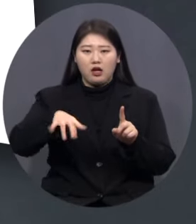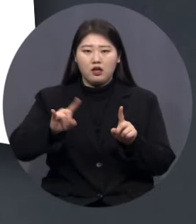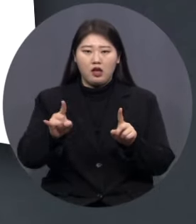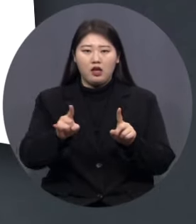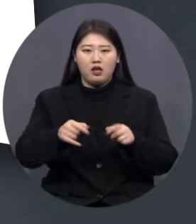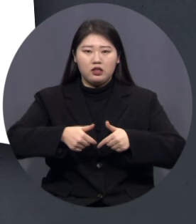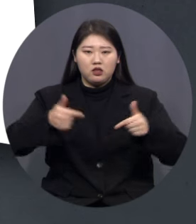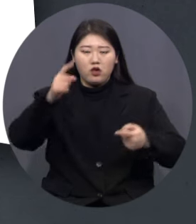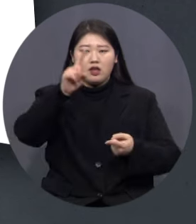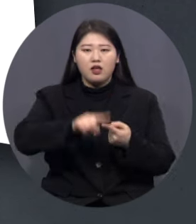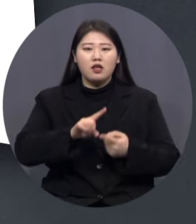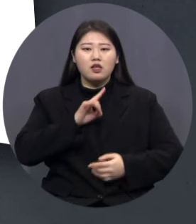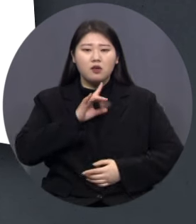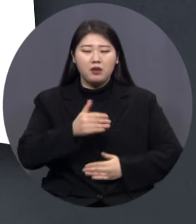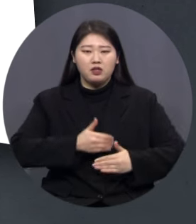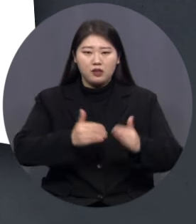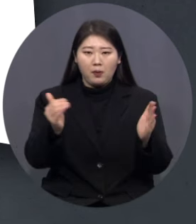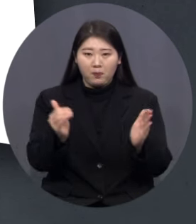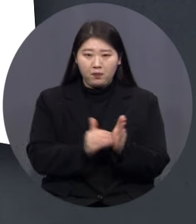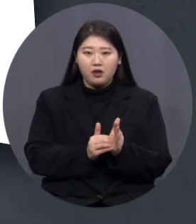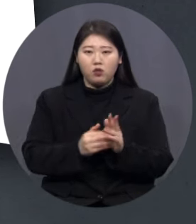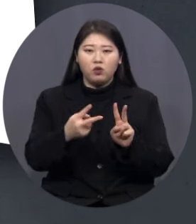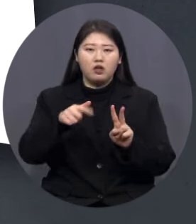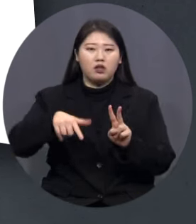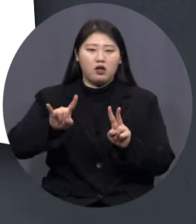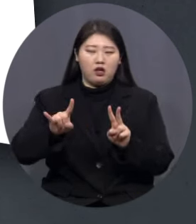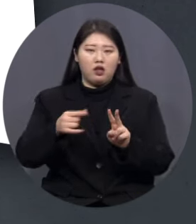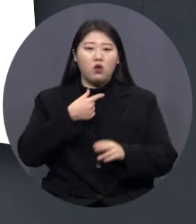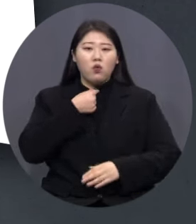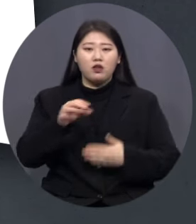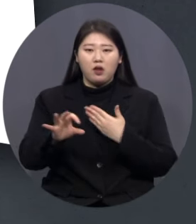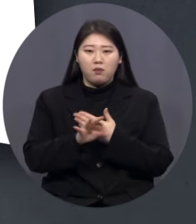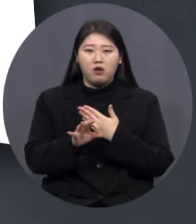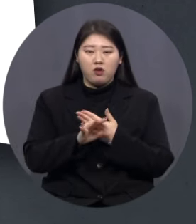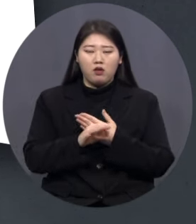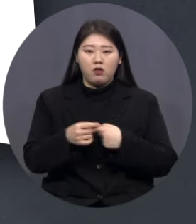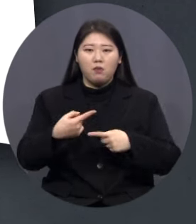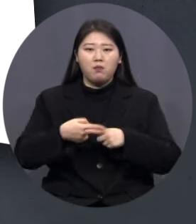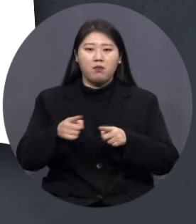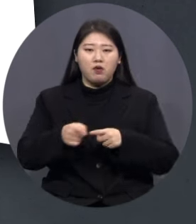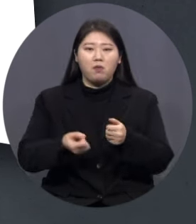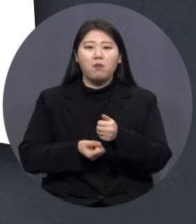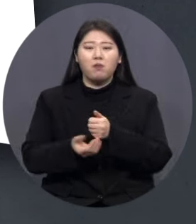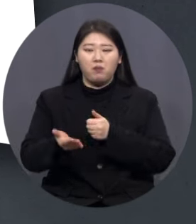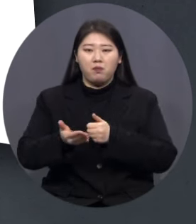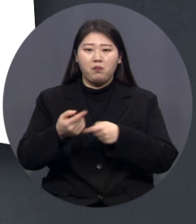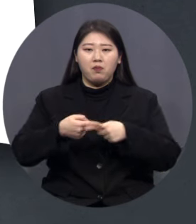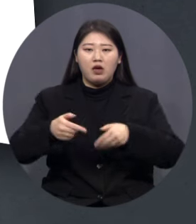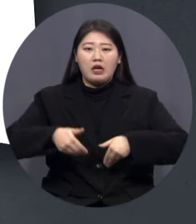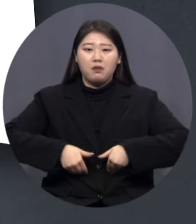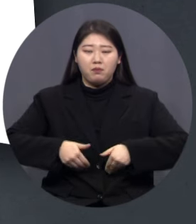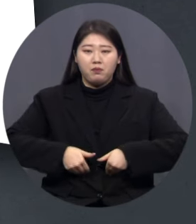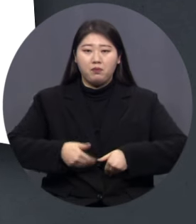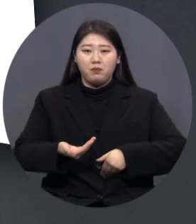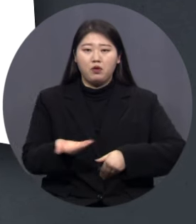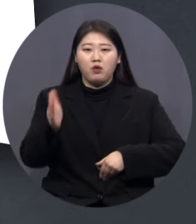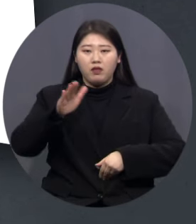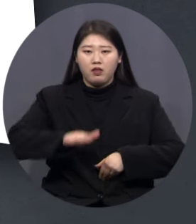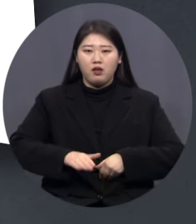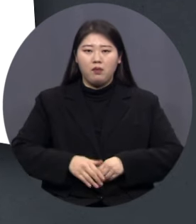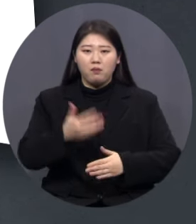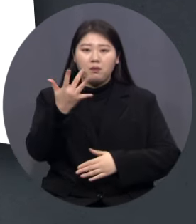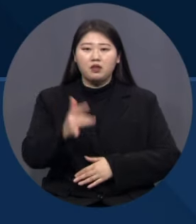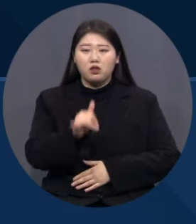대해서만 이루져 2단계 공사를 하려면 소규모 환경 영향 평가를 실시해야 하는데 제주도가 절차를 누락했다고